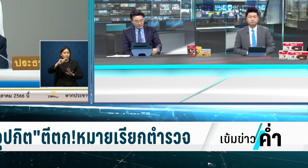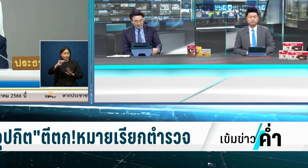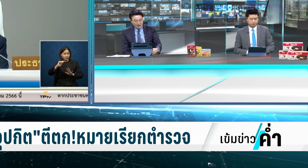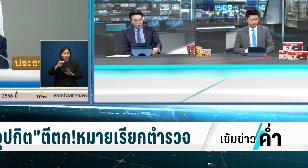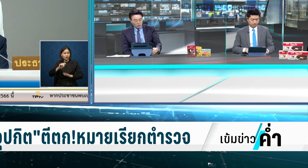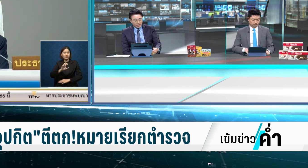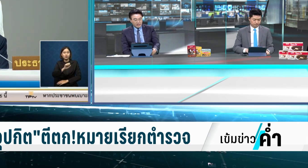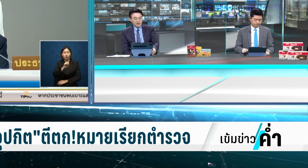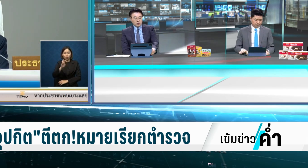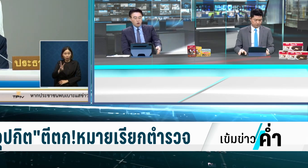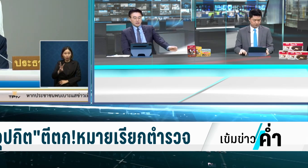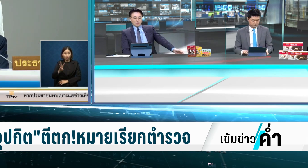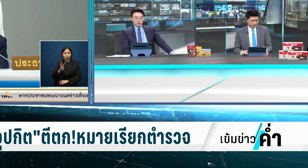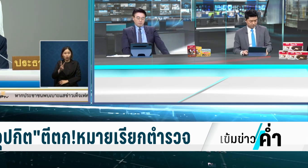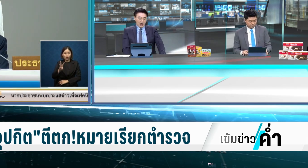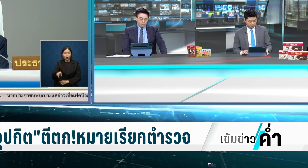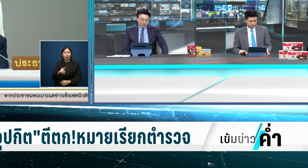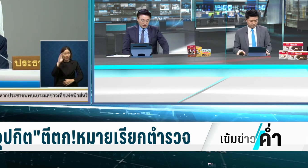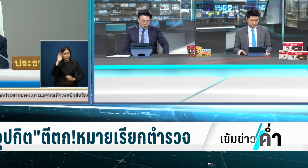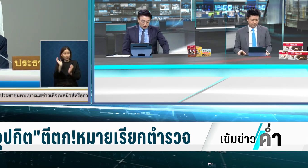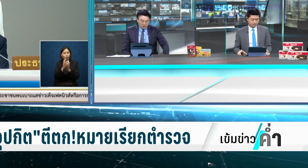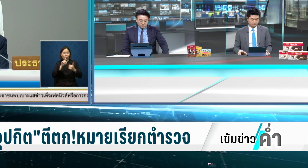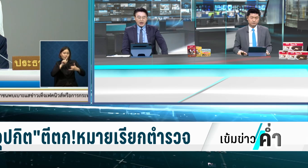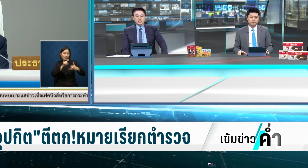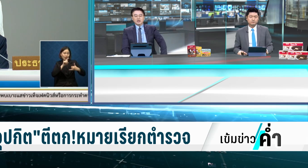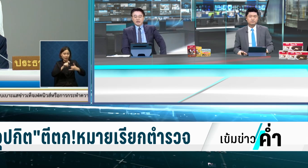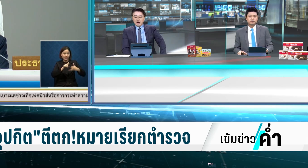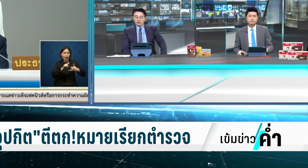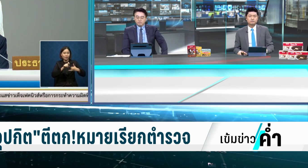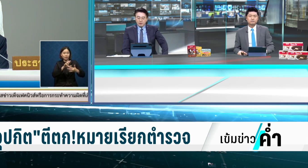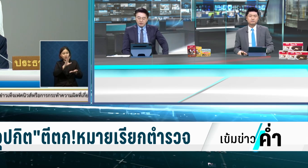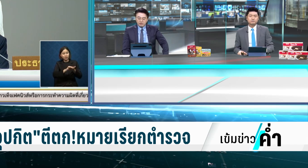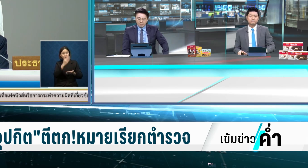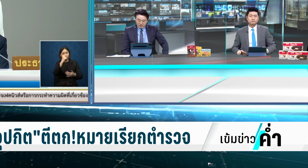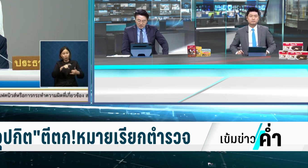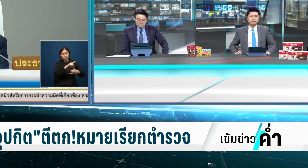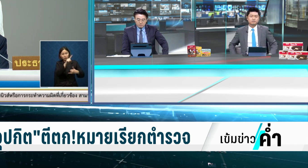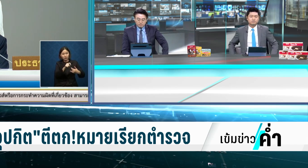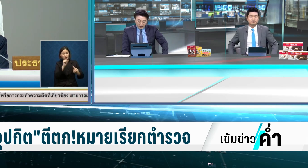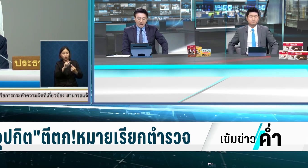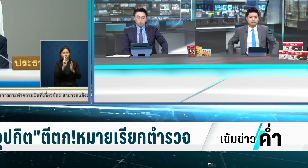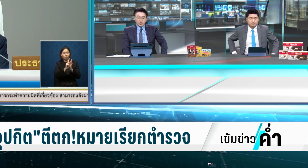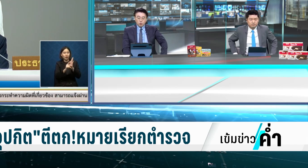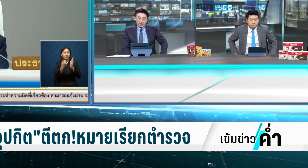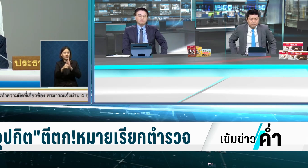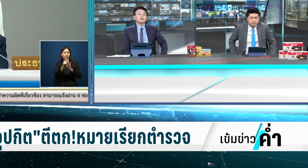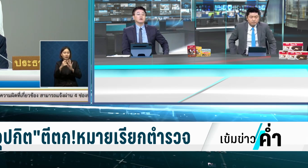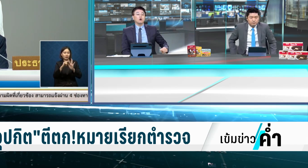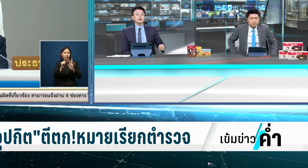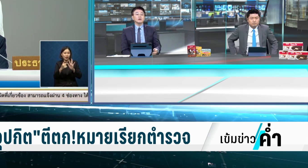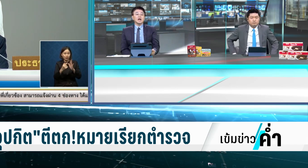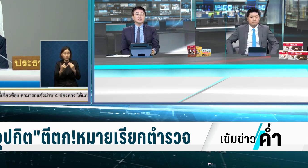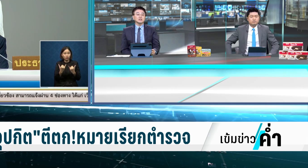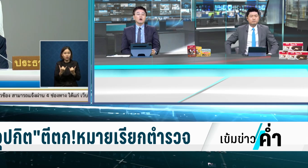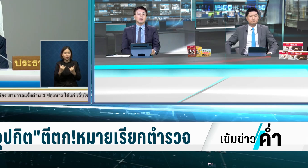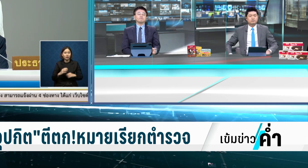ละเอียดกันนะฮะเพราะว่าวันนี้รองประธานวุฒิสภาพลเอกสิงห์ศึกสิงห์ไพรนั่งเป็นทำหน้าที่เป็นประธานอยู่ในช่วงนั้นลองไป